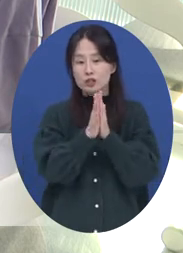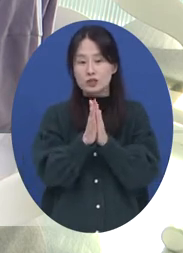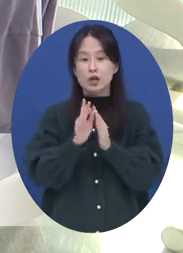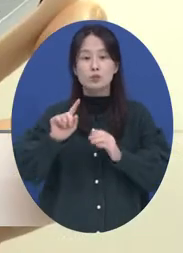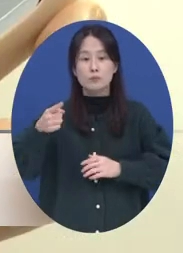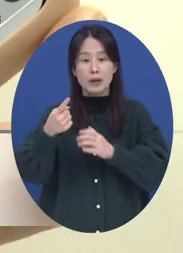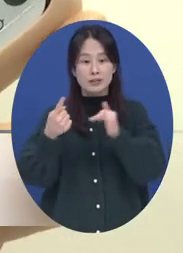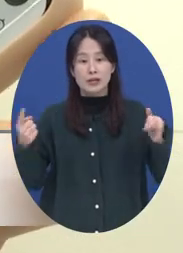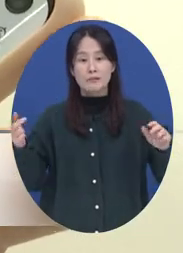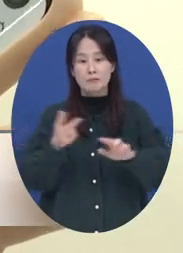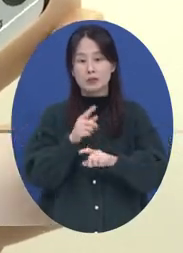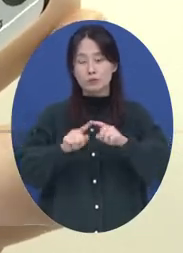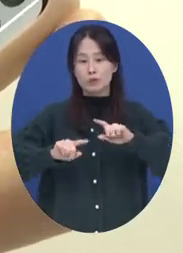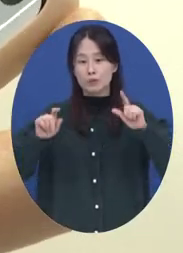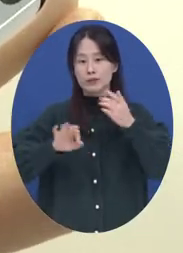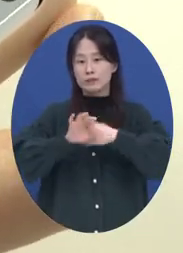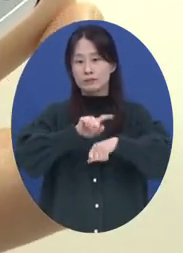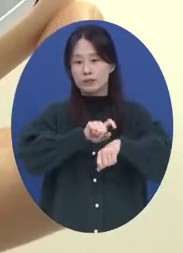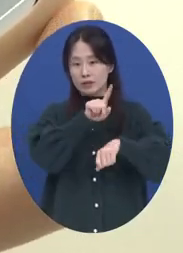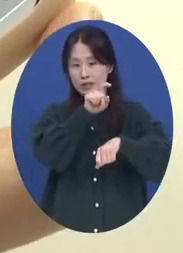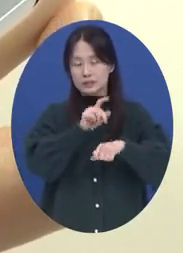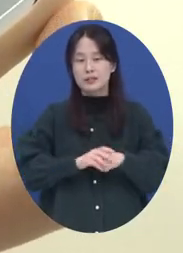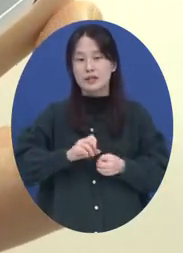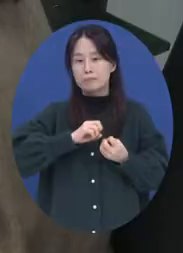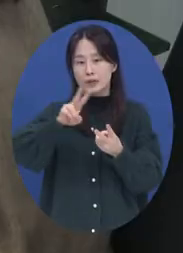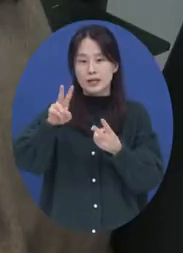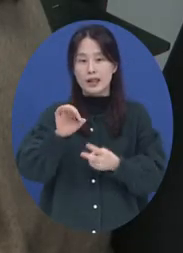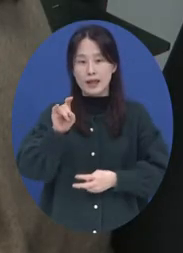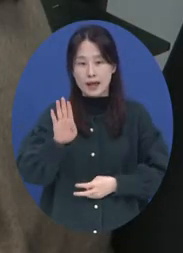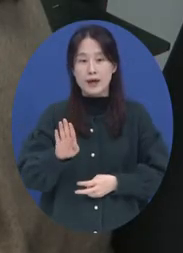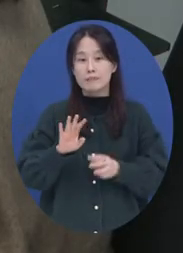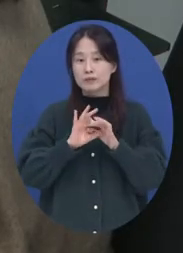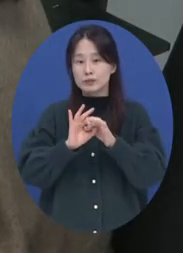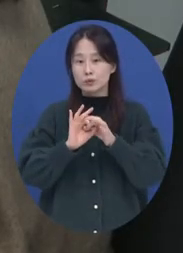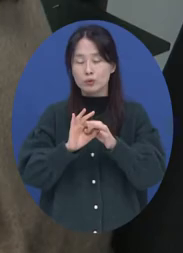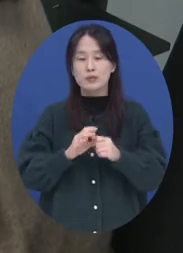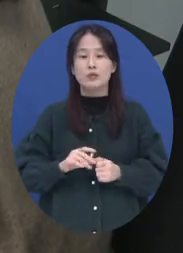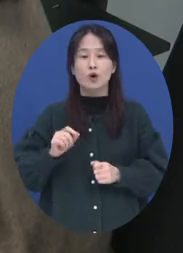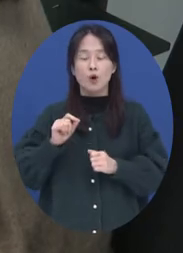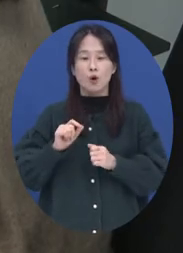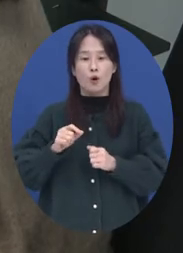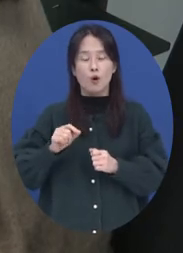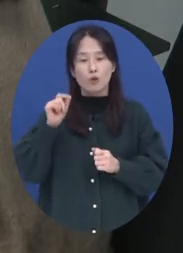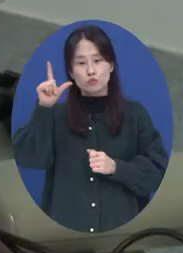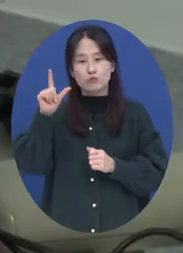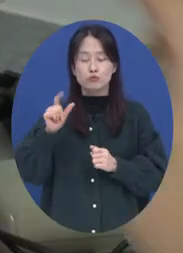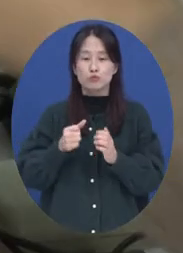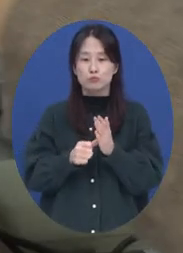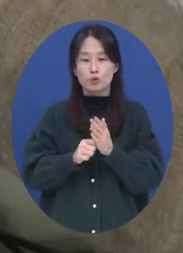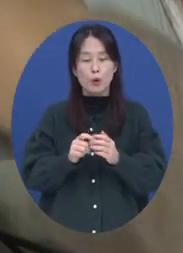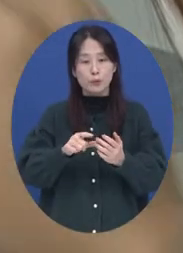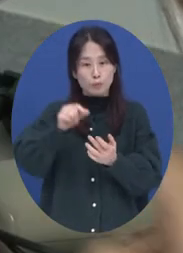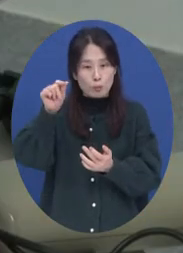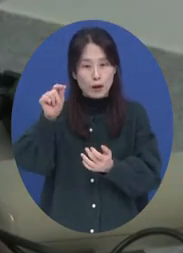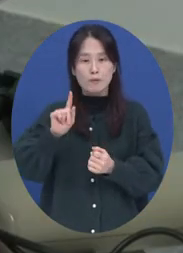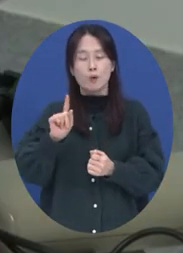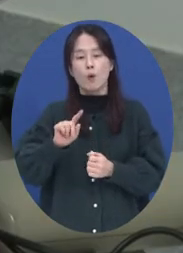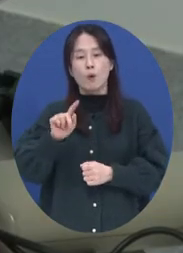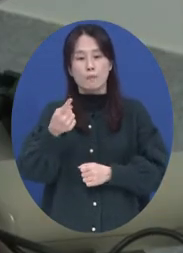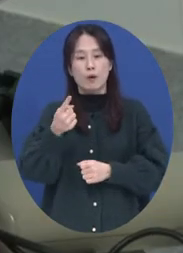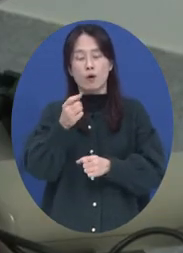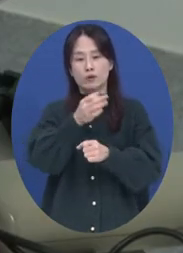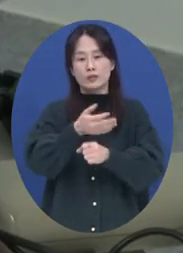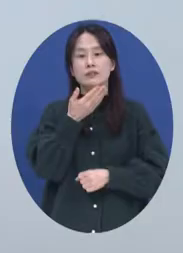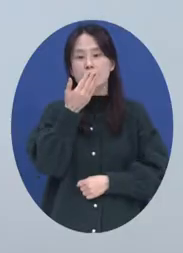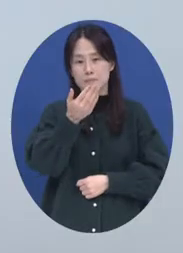100명은 매주 목요일 오전 11시에 배달 특급 앱을 통해 경기 동 식품 유통 진흥원에서 엄선해 마켓 경기에서